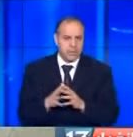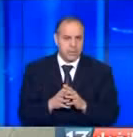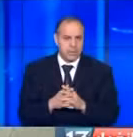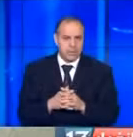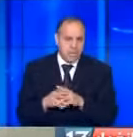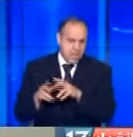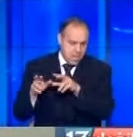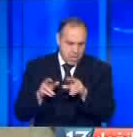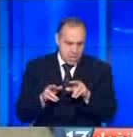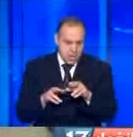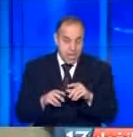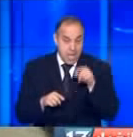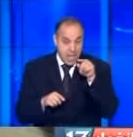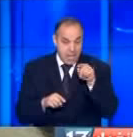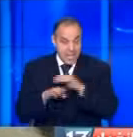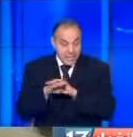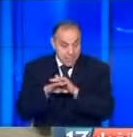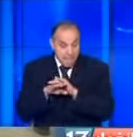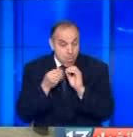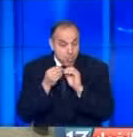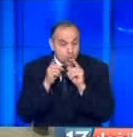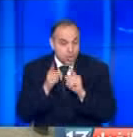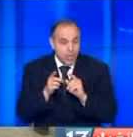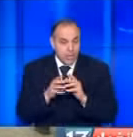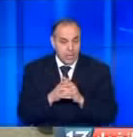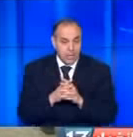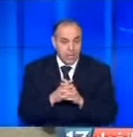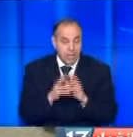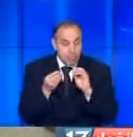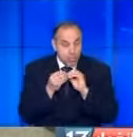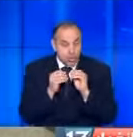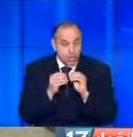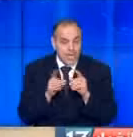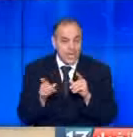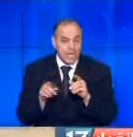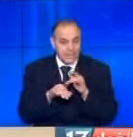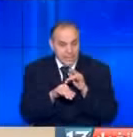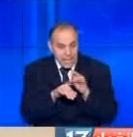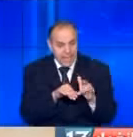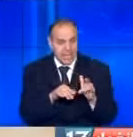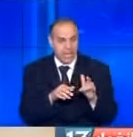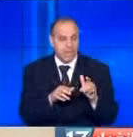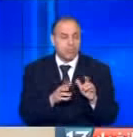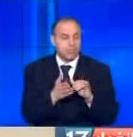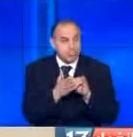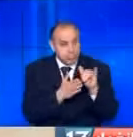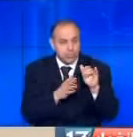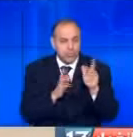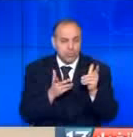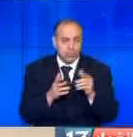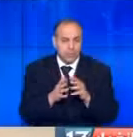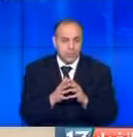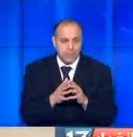وهذا أخذ زاد إجراءات وهي قاعدة تحقق بسبب في الفضاء التونسية من جراء